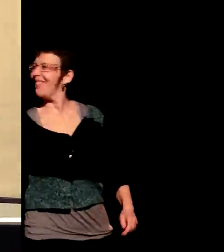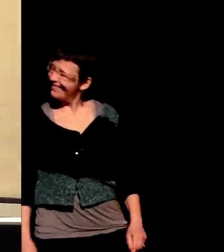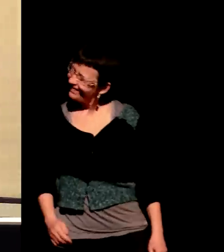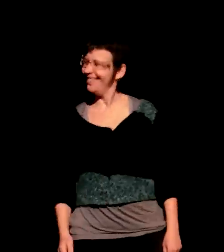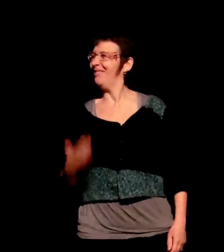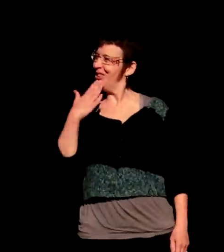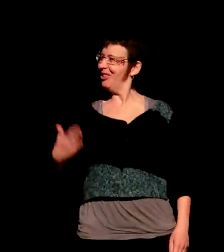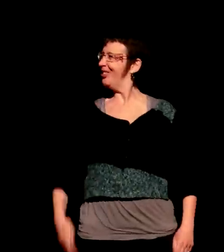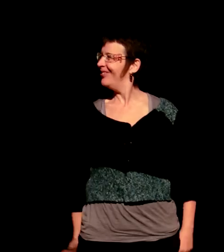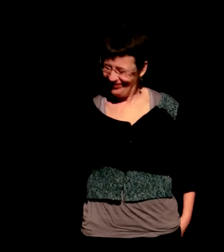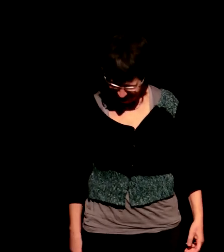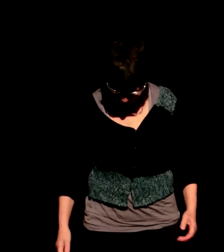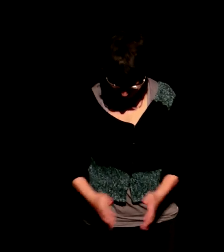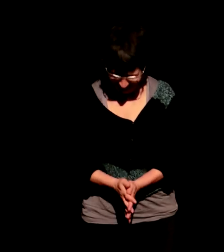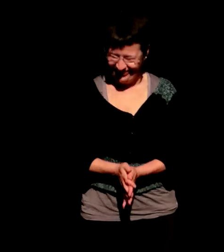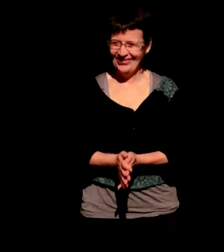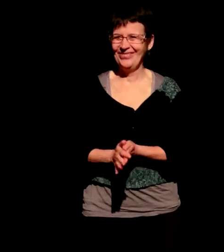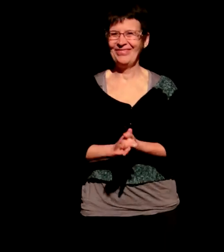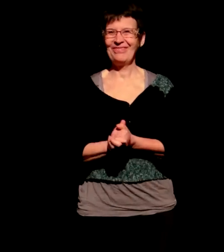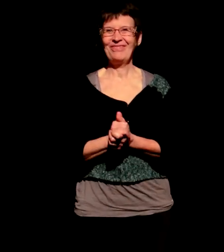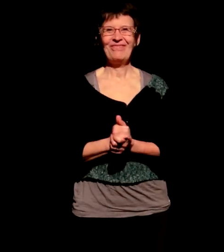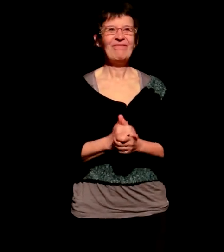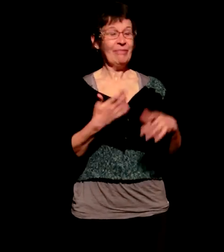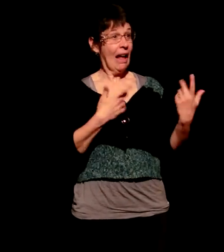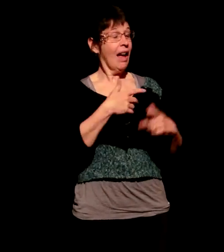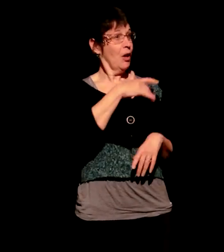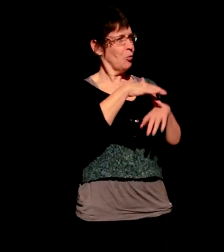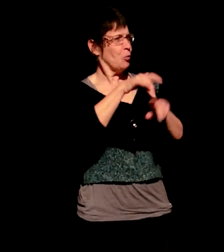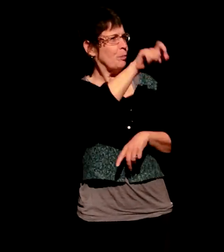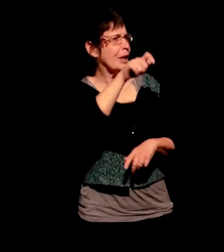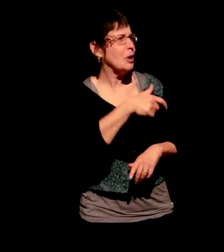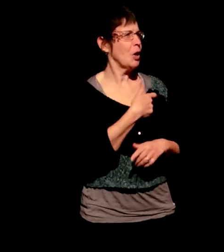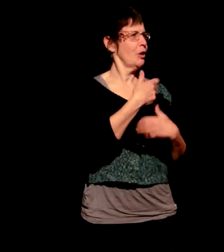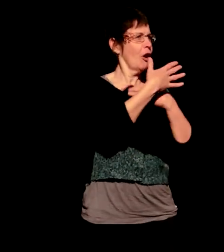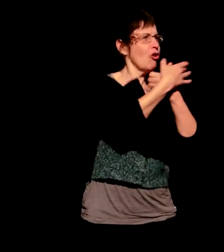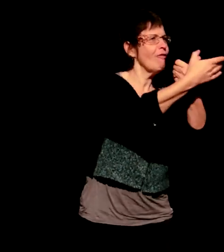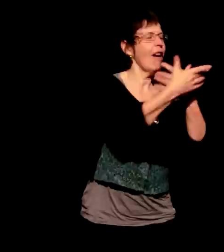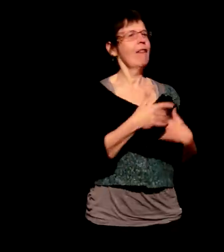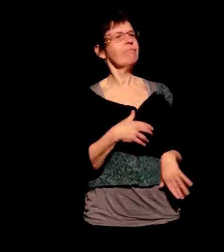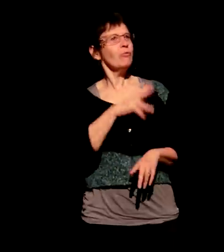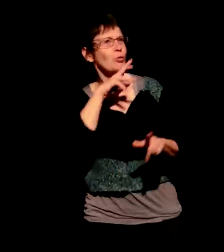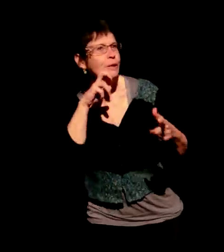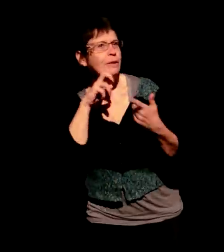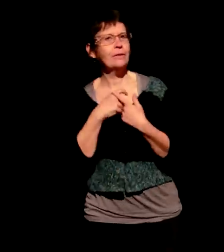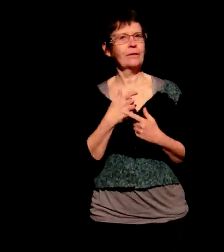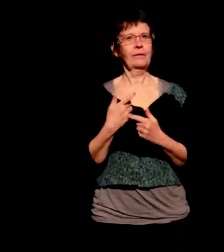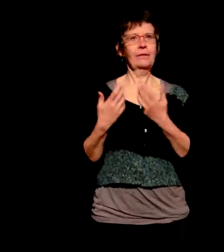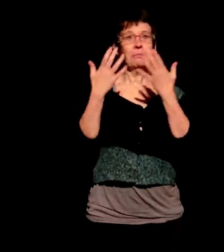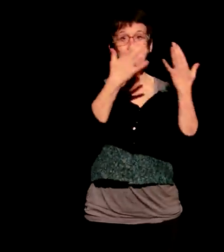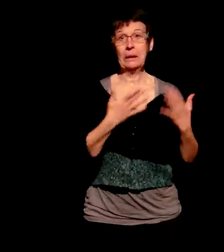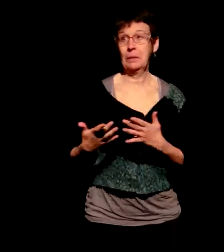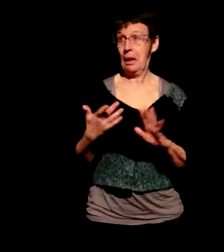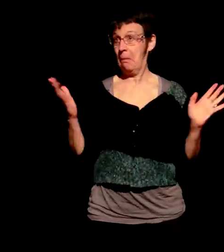Bonjour Cathy. J'ai eu des angevins, j'ai eu des juifs, des mathématiciens, mais alors des racistes? Jamais. D'ailleurs, si vous